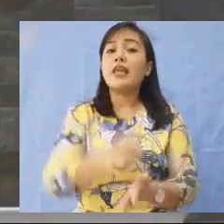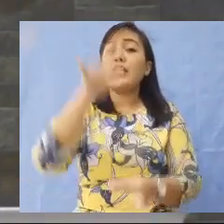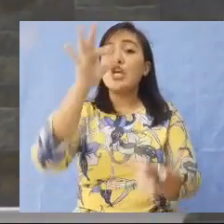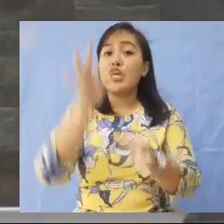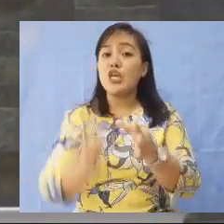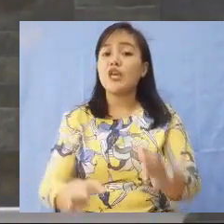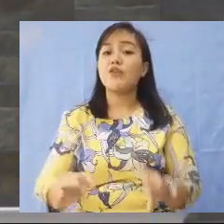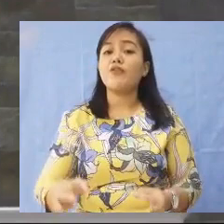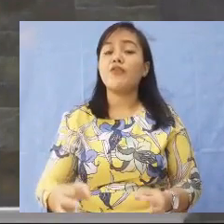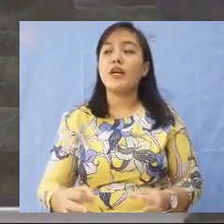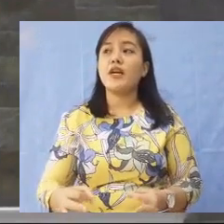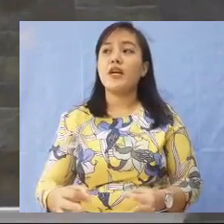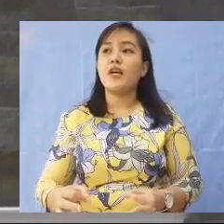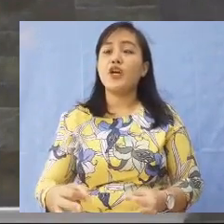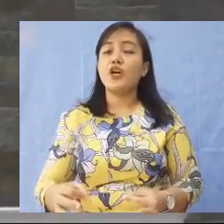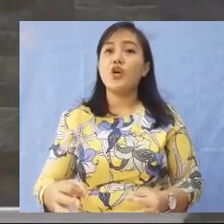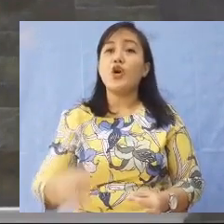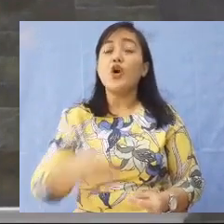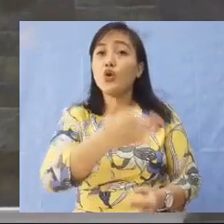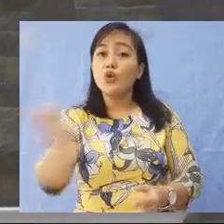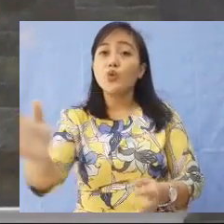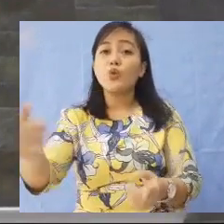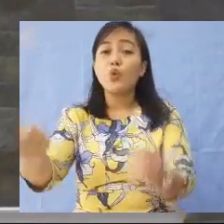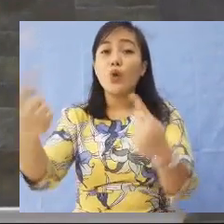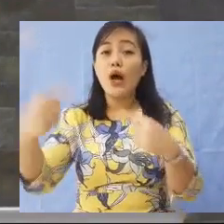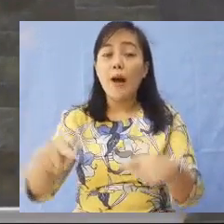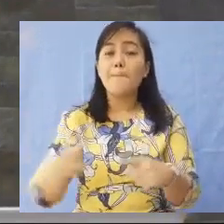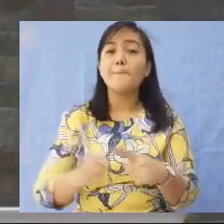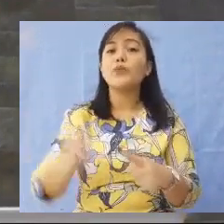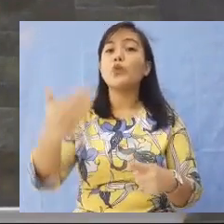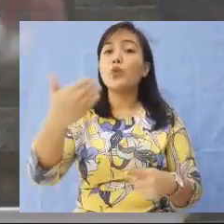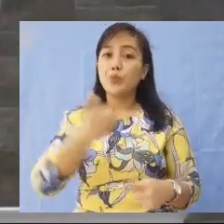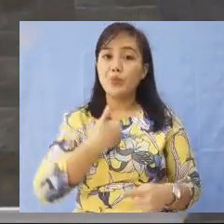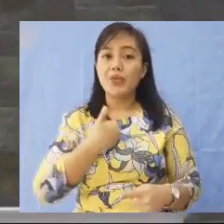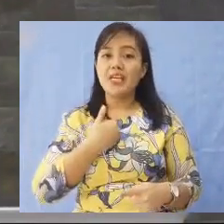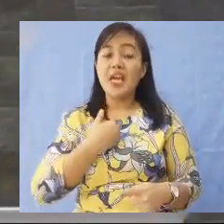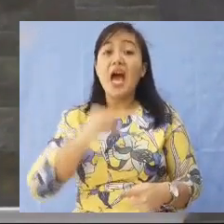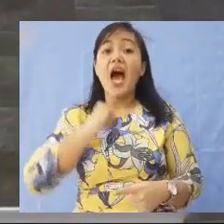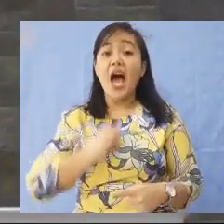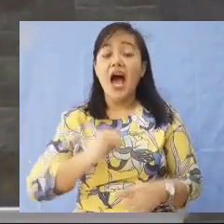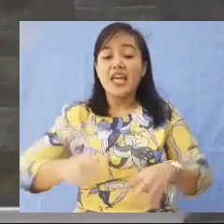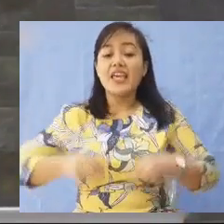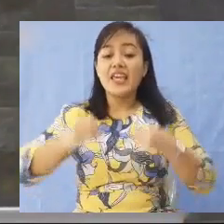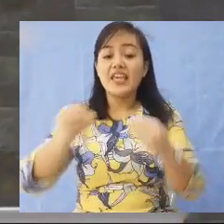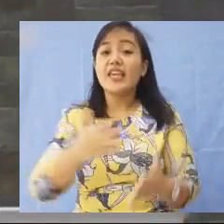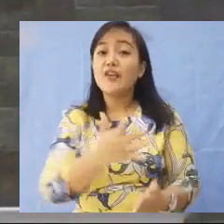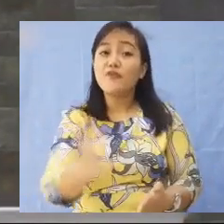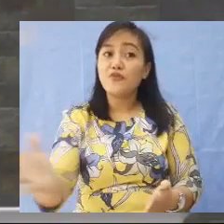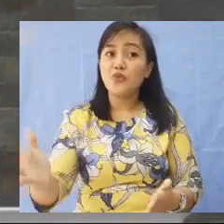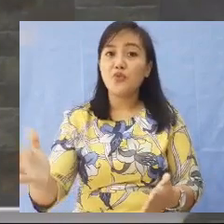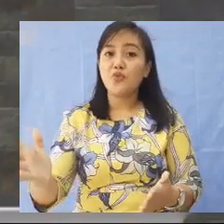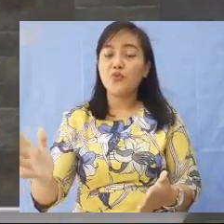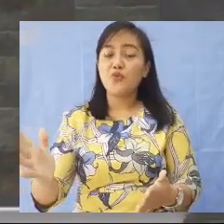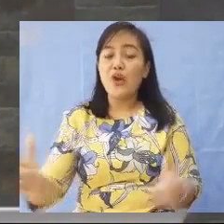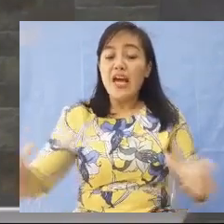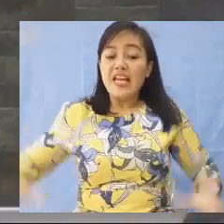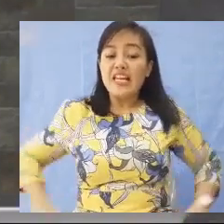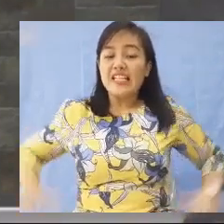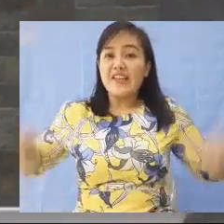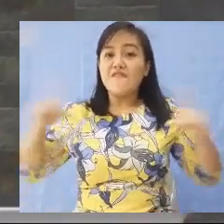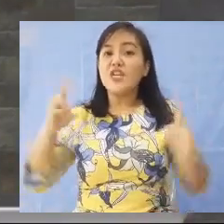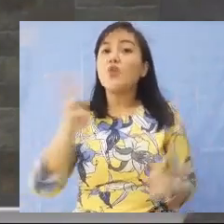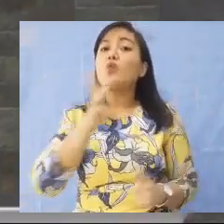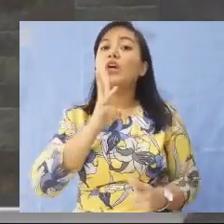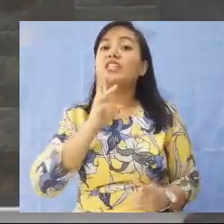yan mawawala at kailanman hindi ka na mauuhaw. The same yung metaphor na ginamit ng Panginoon dito sa John